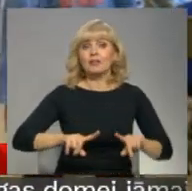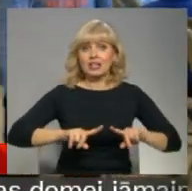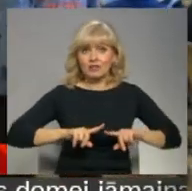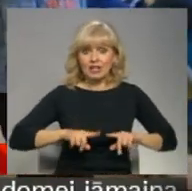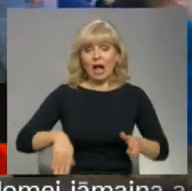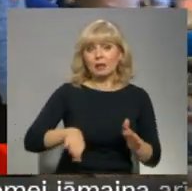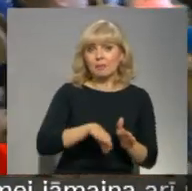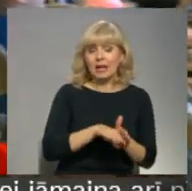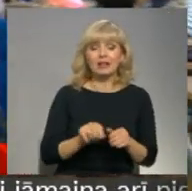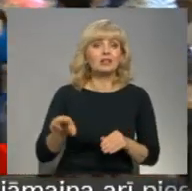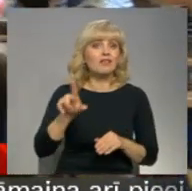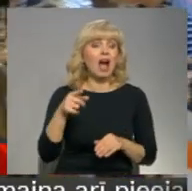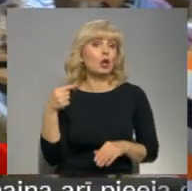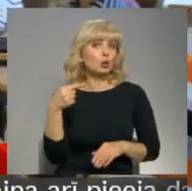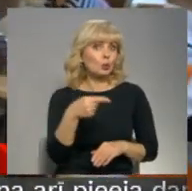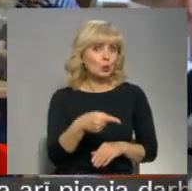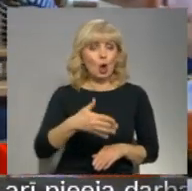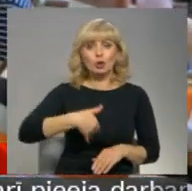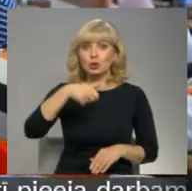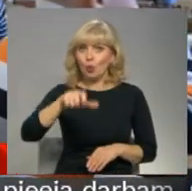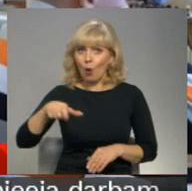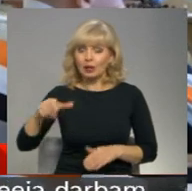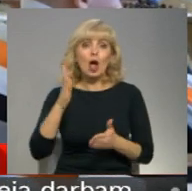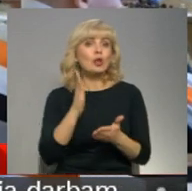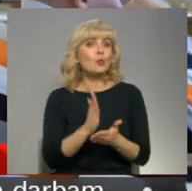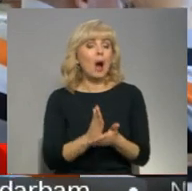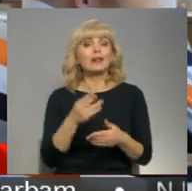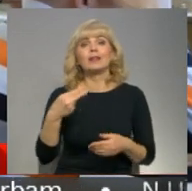kurā piedalīsies vairāk nekā 1000 skolēnu, notiks